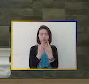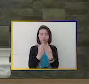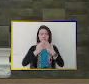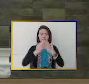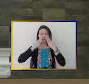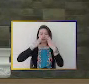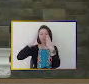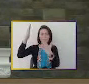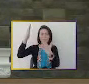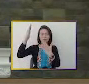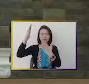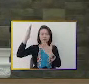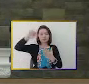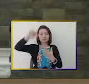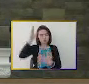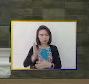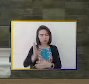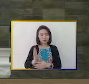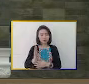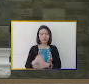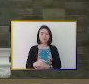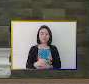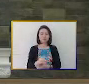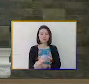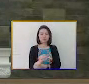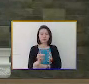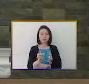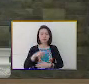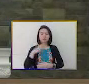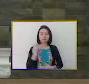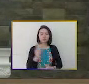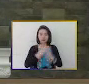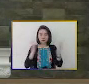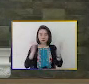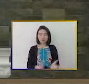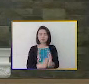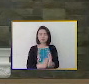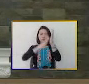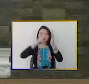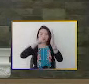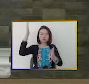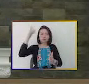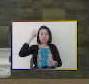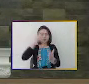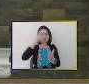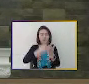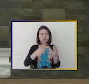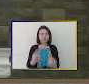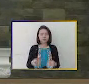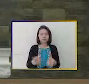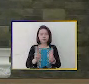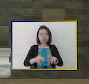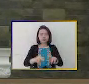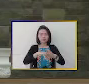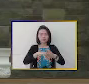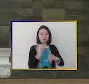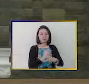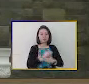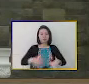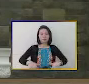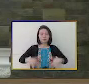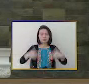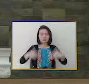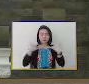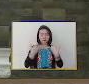Thank you, oh God. Thank you. We praise you for what thou hast done in our lives.